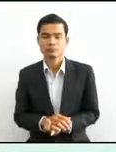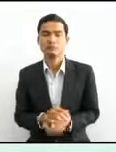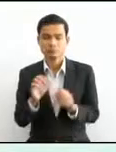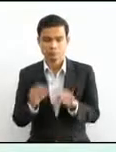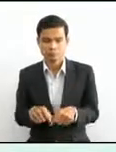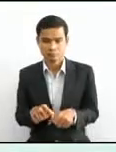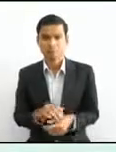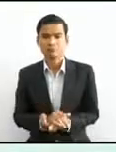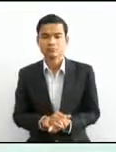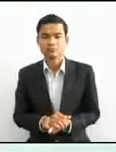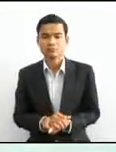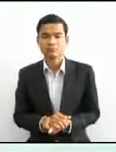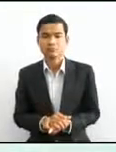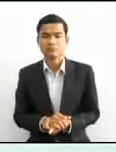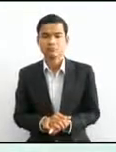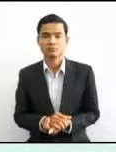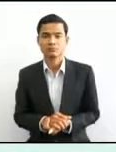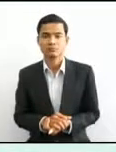Chà.